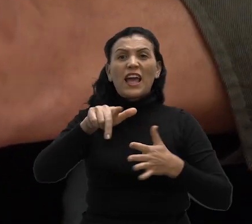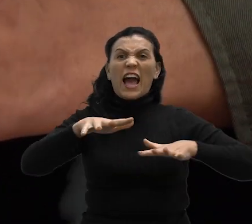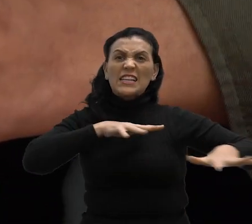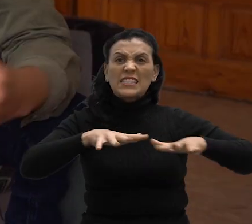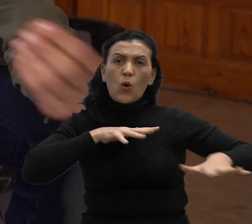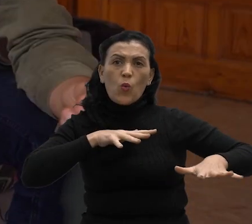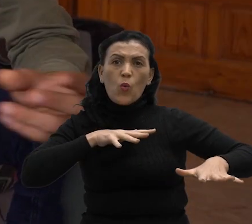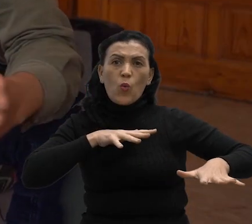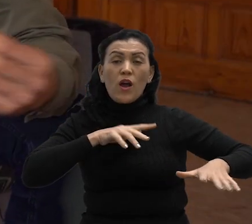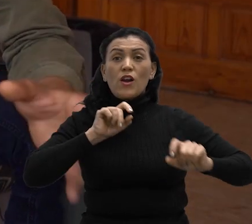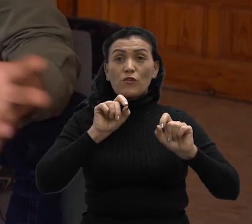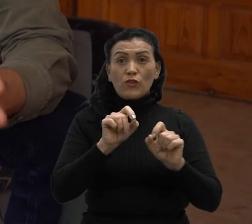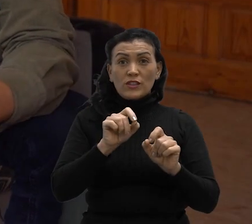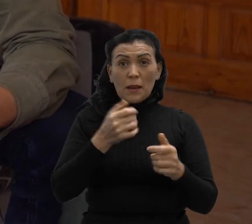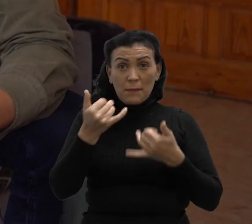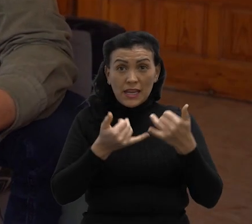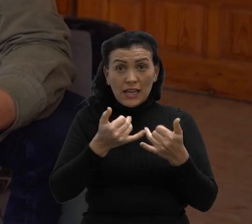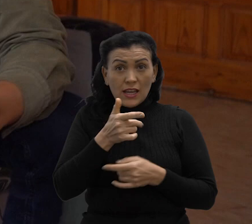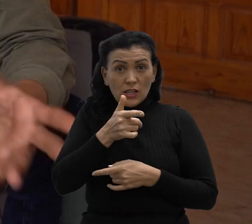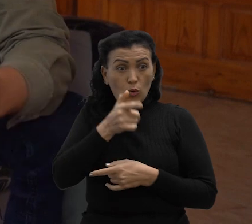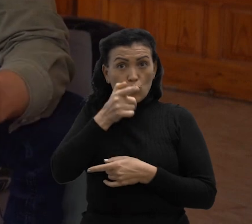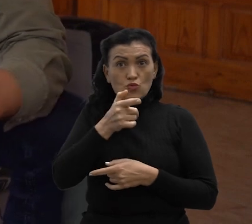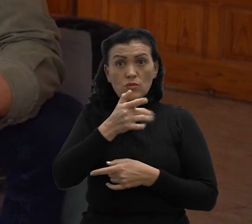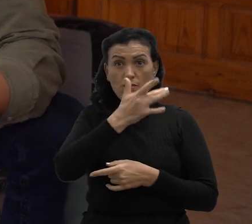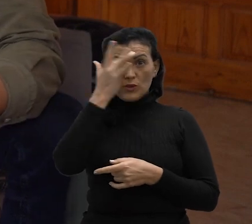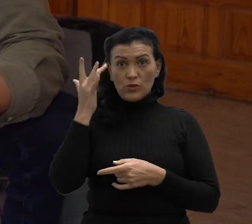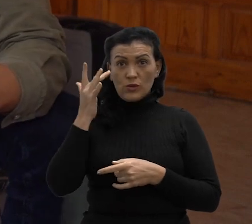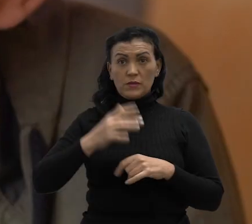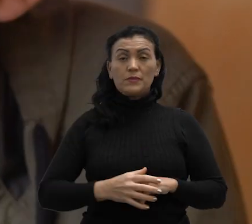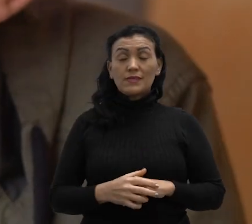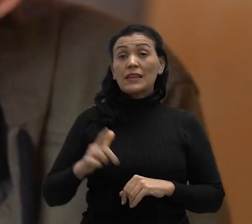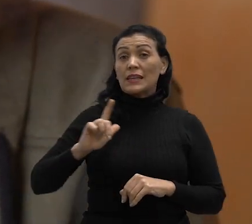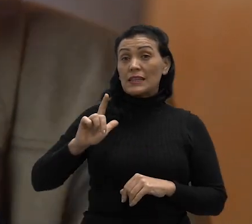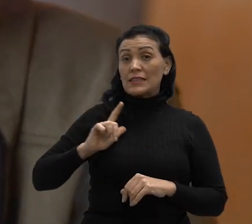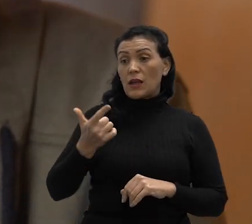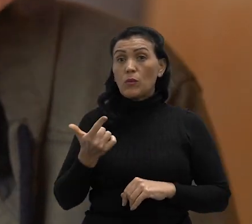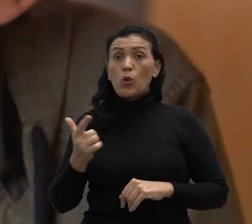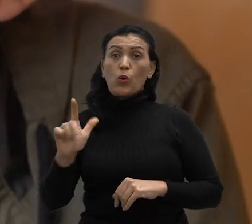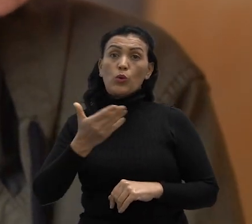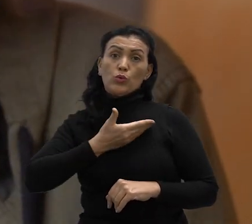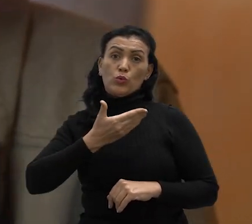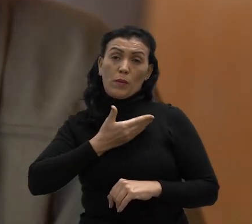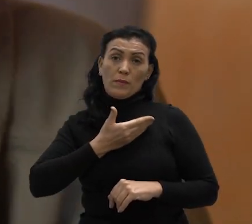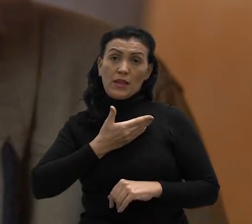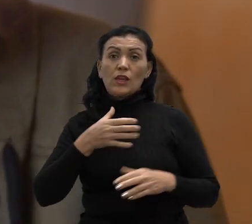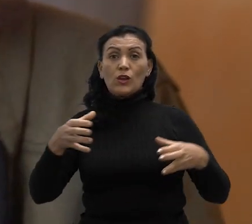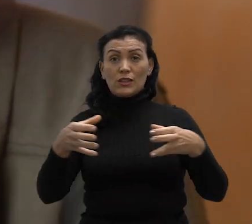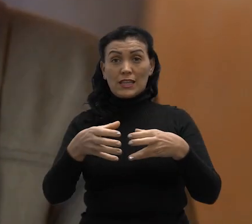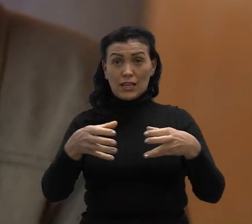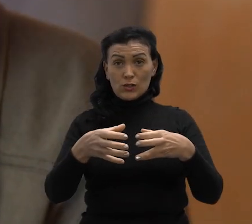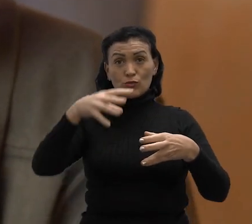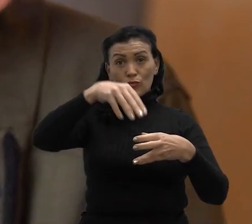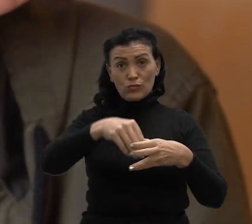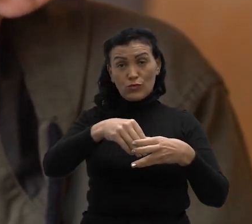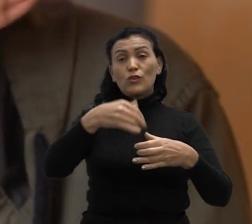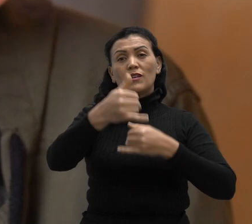طخ، تنزل تلعب تقتل ناس، هذا أنا في لعبة ببجي تيم محدود يعني، فبنجيب معنا كمان أشخاص إلنا أصدقاء كتير في لعبة